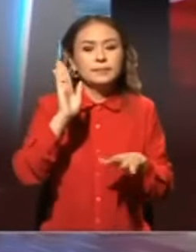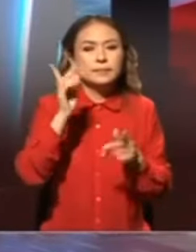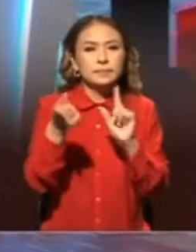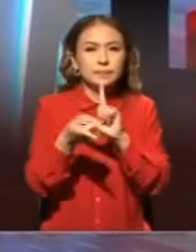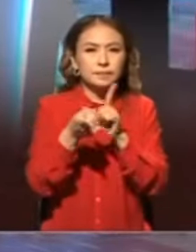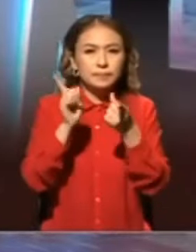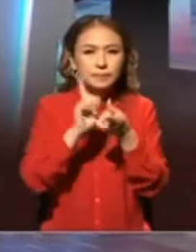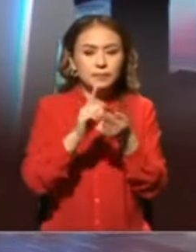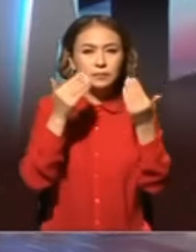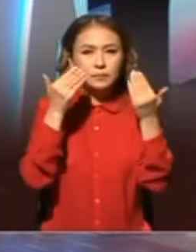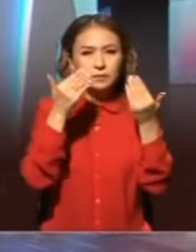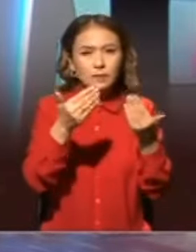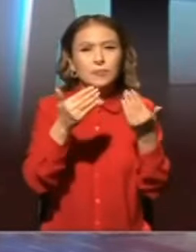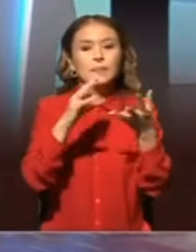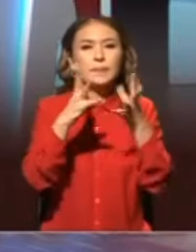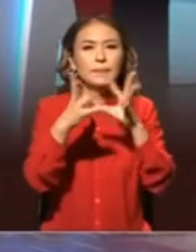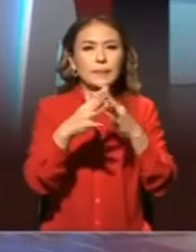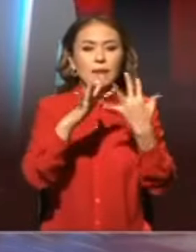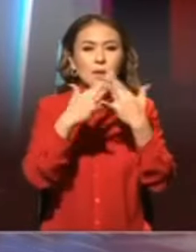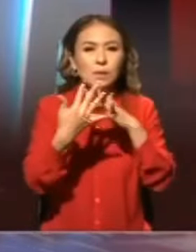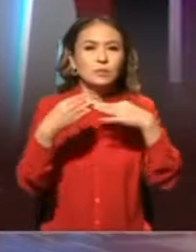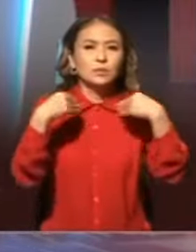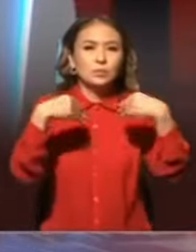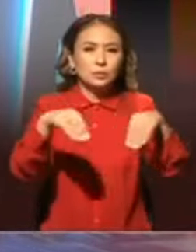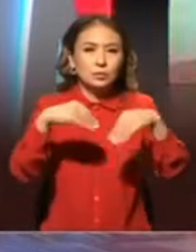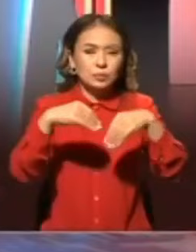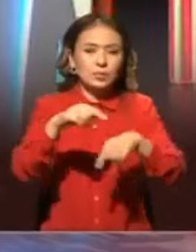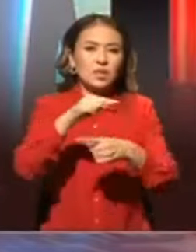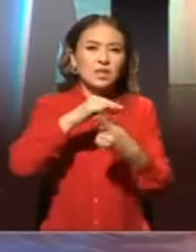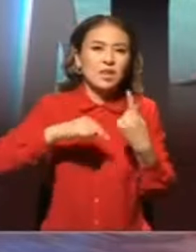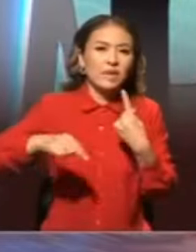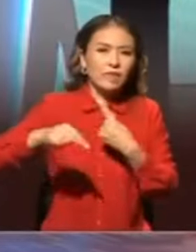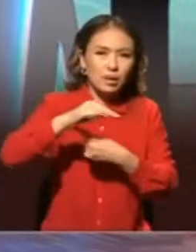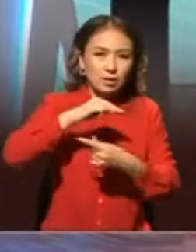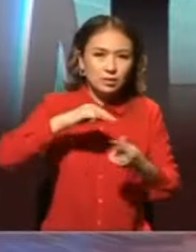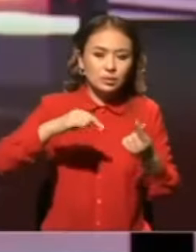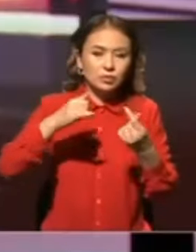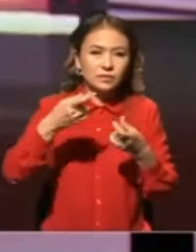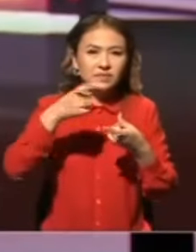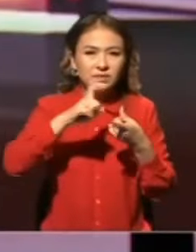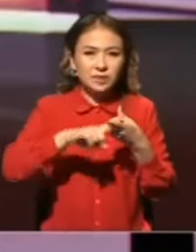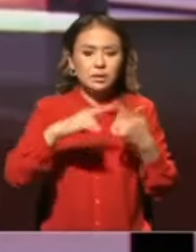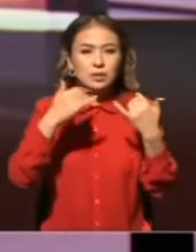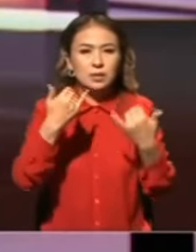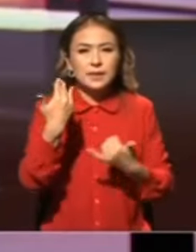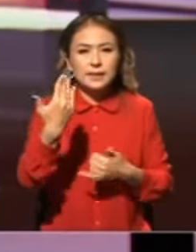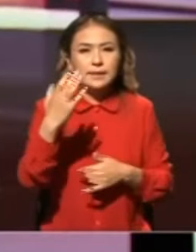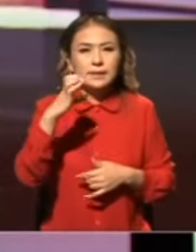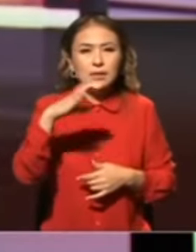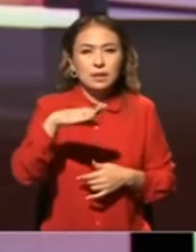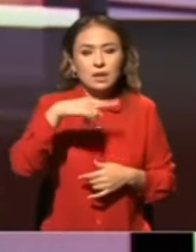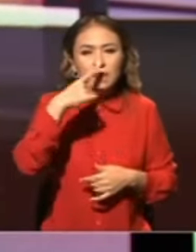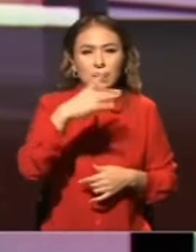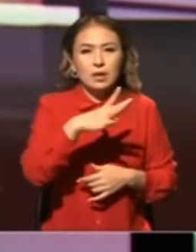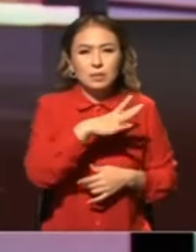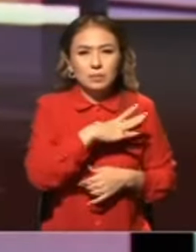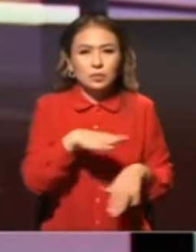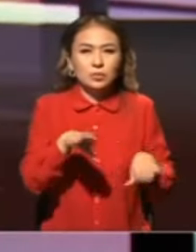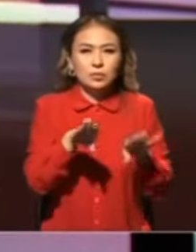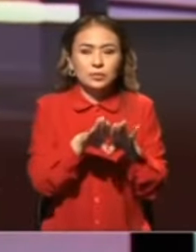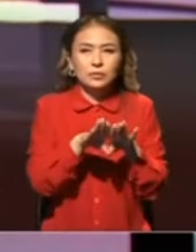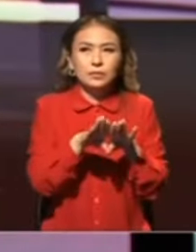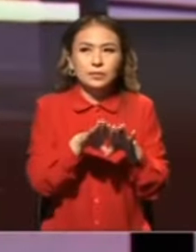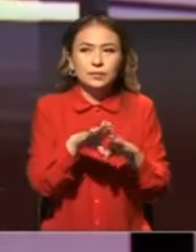отырып, оларды кәдімгідей ауыл шаруашылығы тауарын өндірушілеріне айналдыру бұл жерде. Жаңа сіз статистиканы айтып өттіңіз, иә, бүгінгі